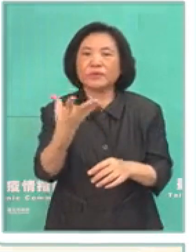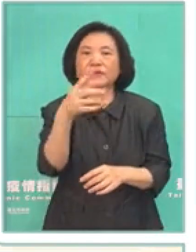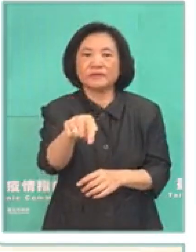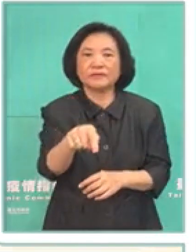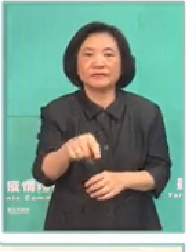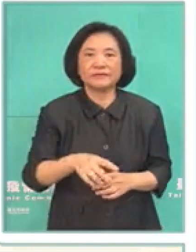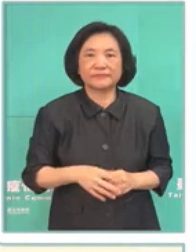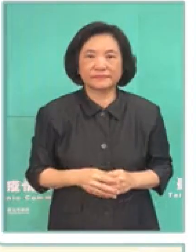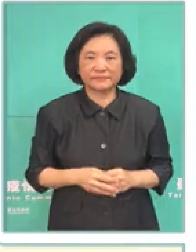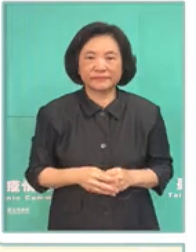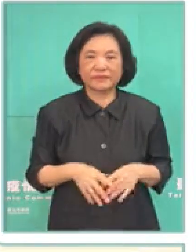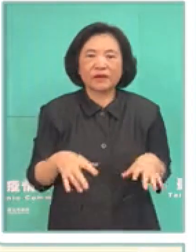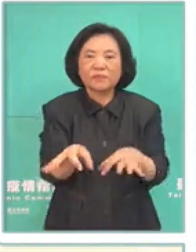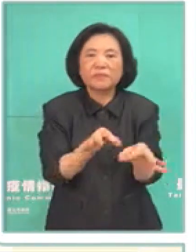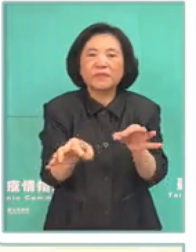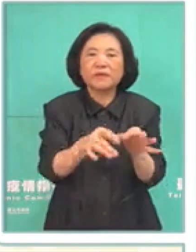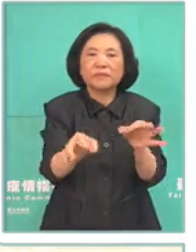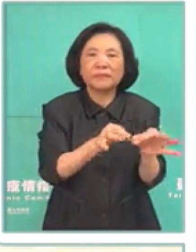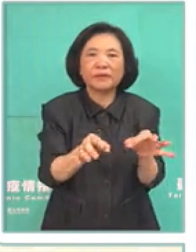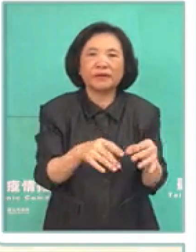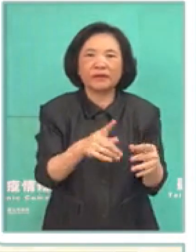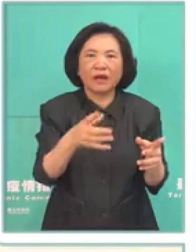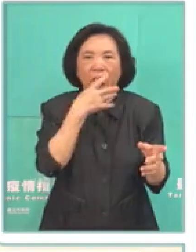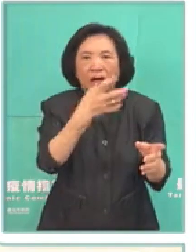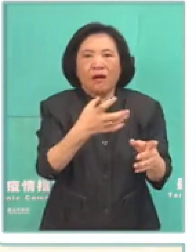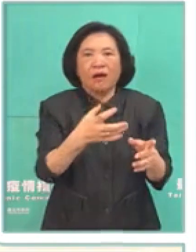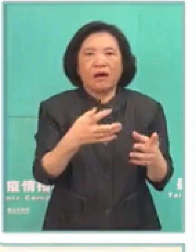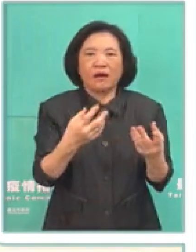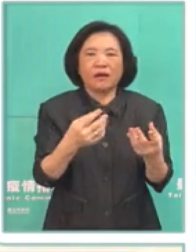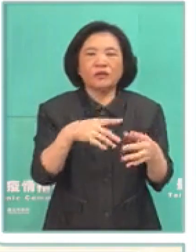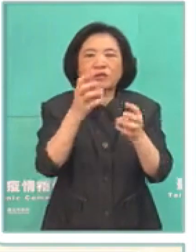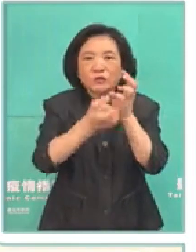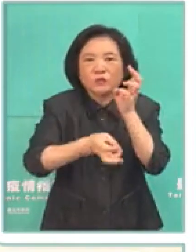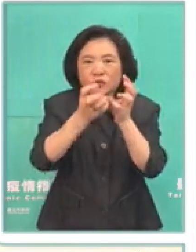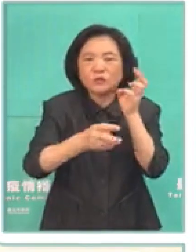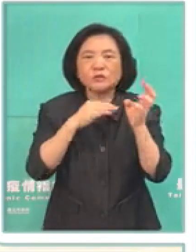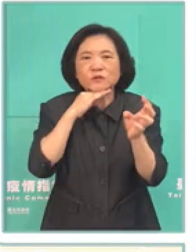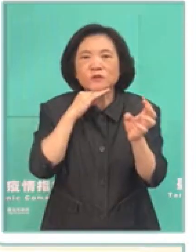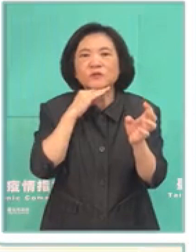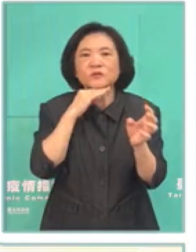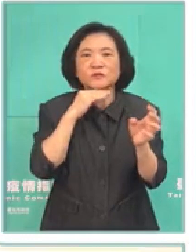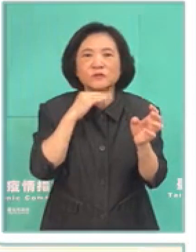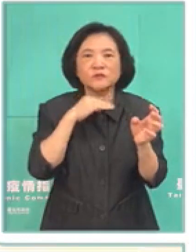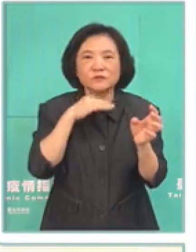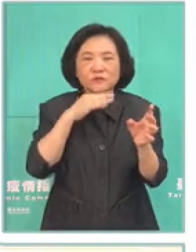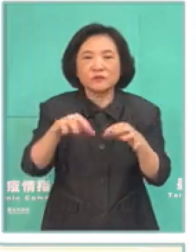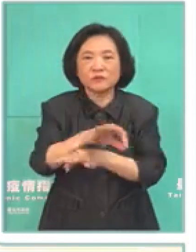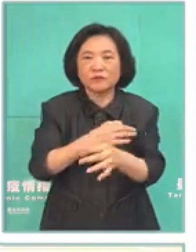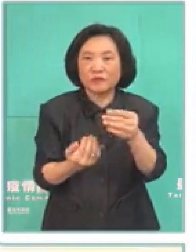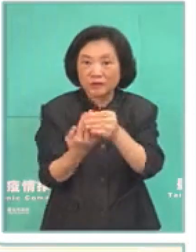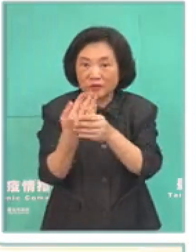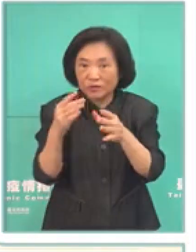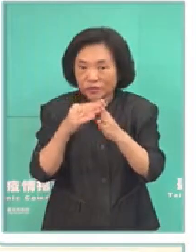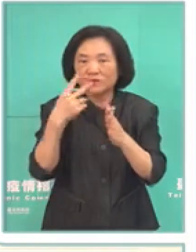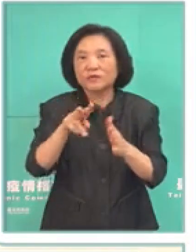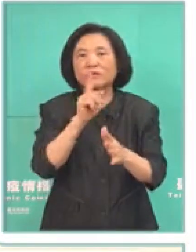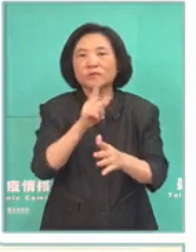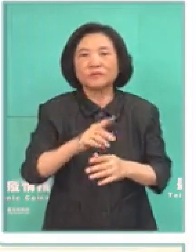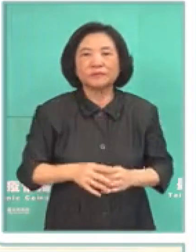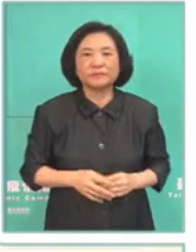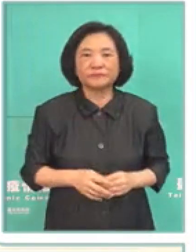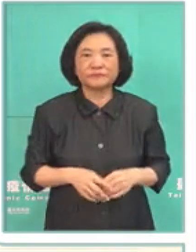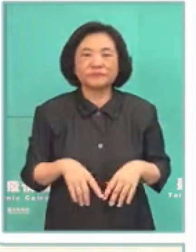的商家，你知道哦。那细节等一下我们这个产业局长会说明啊。但有人想